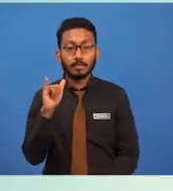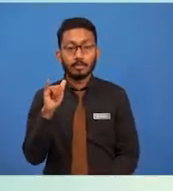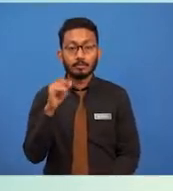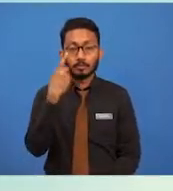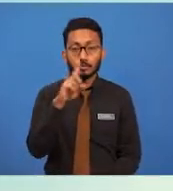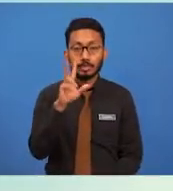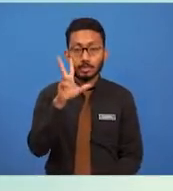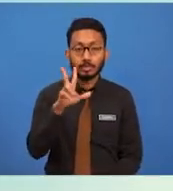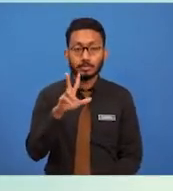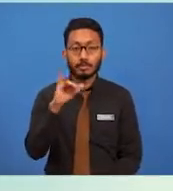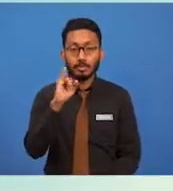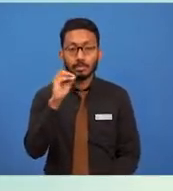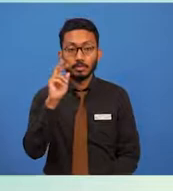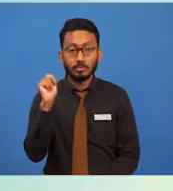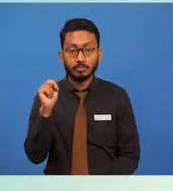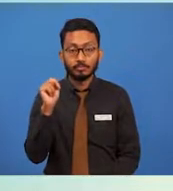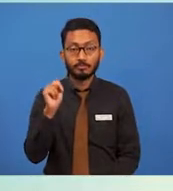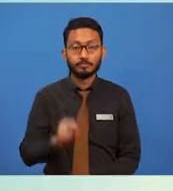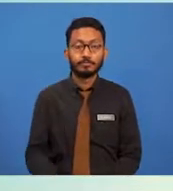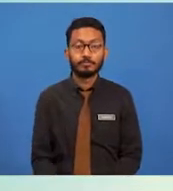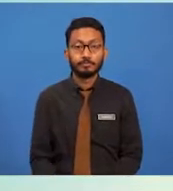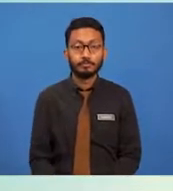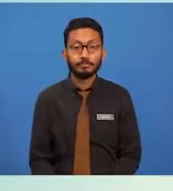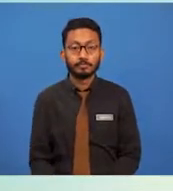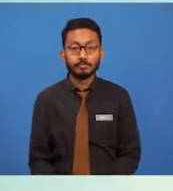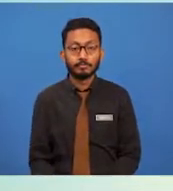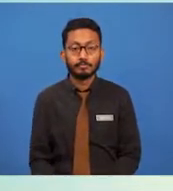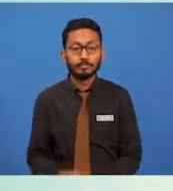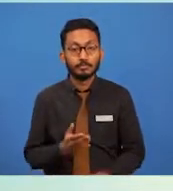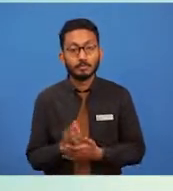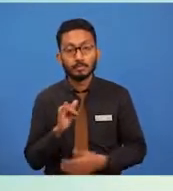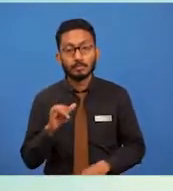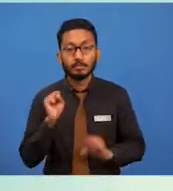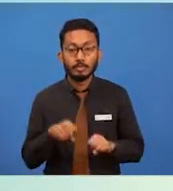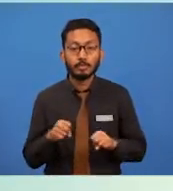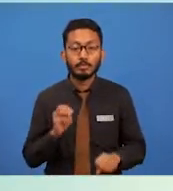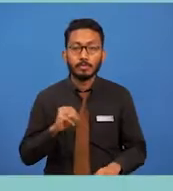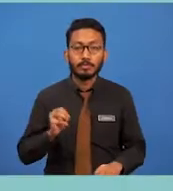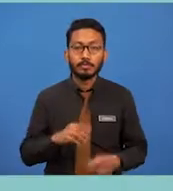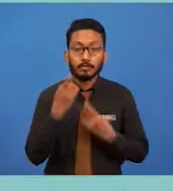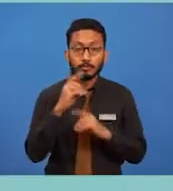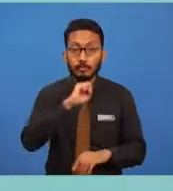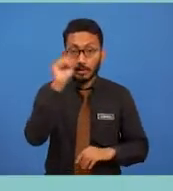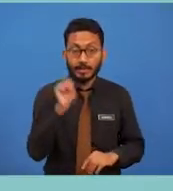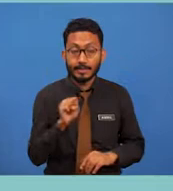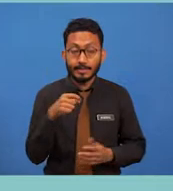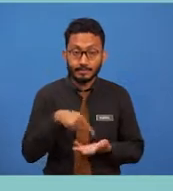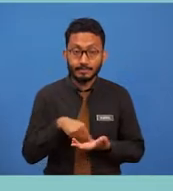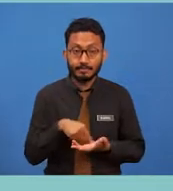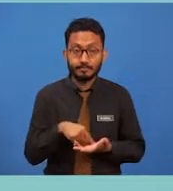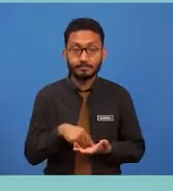Sebelum kita lihat bahagian seterusnya, bolehkah murid-murid jawab soalan ini?